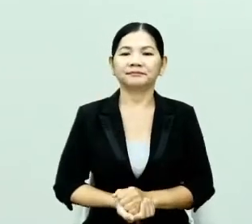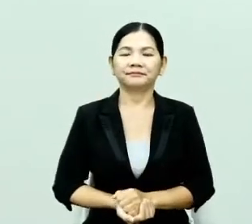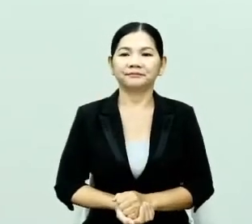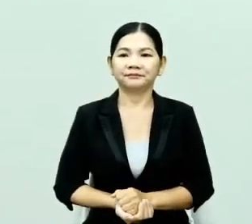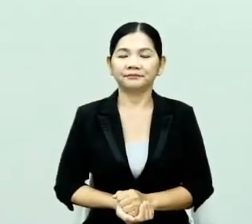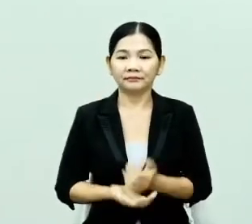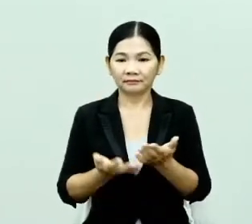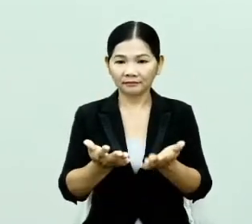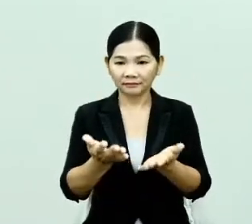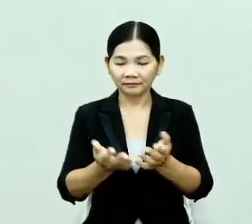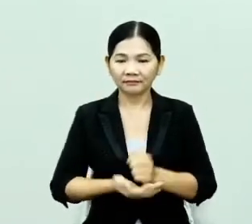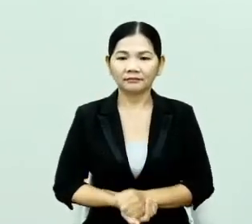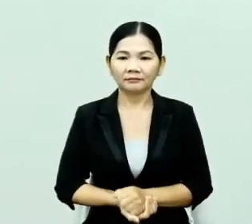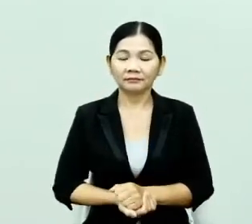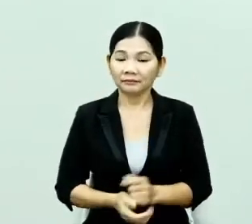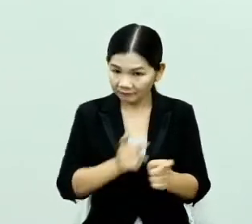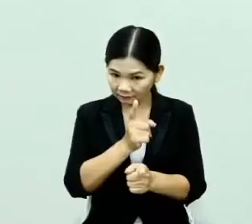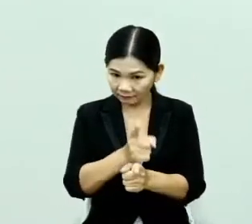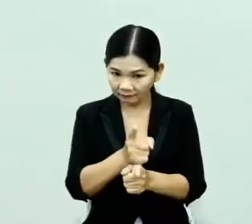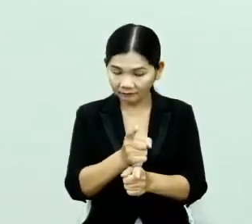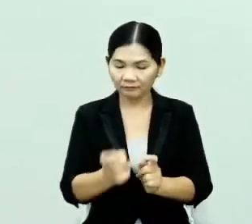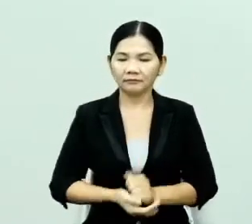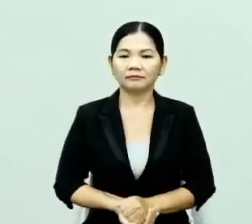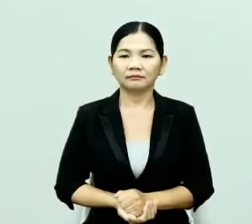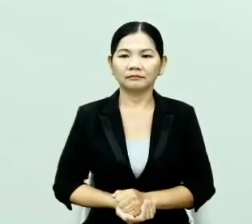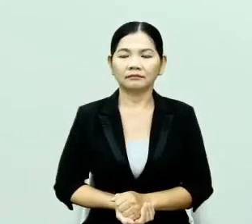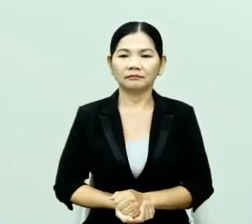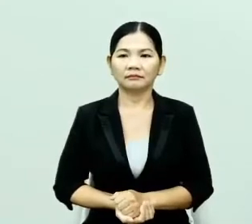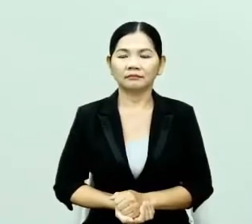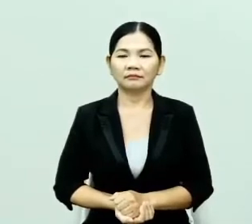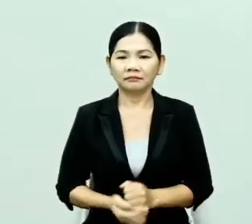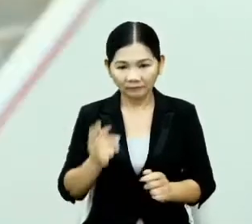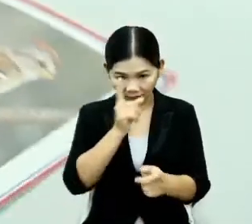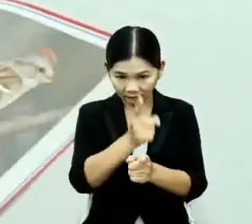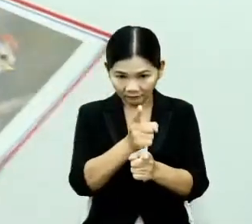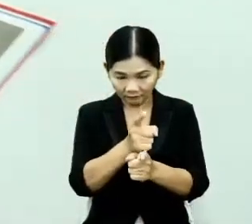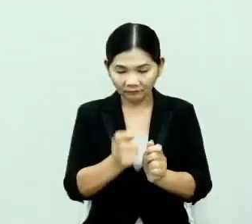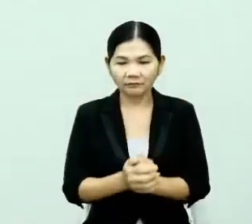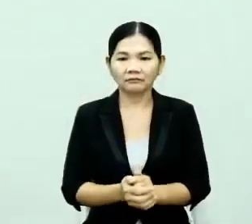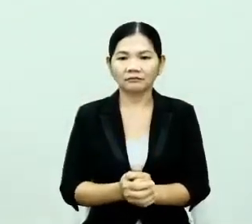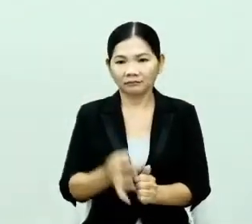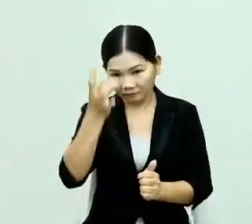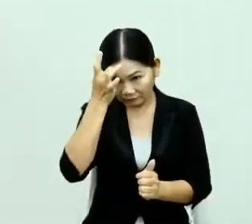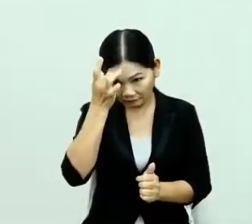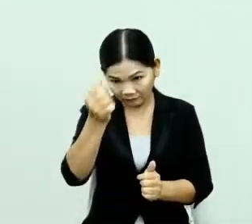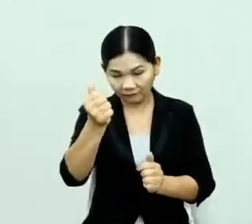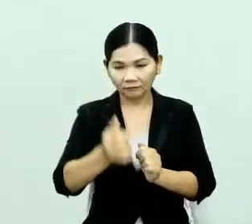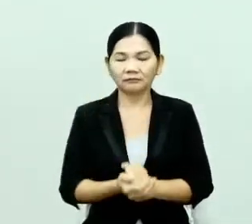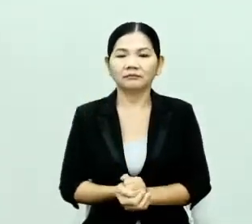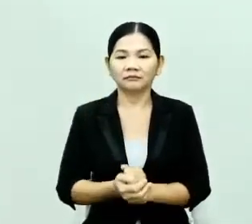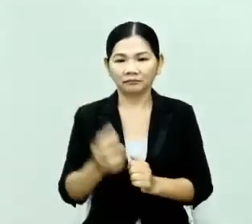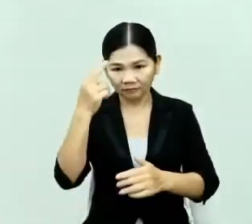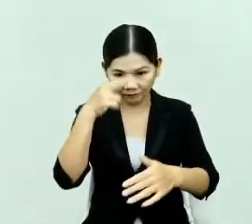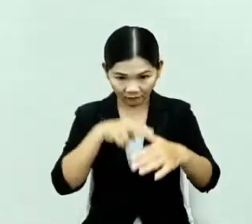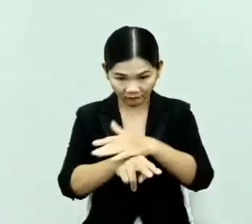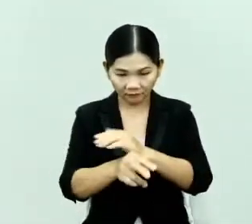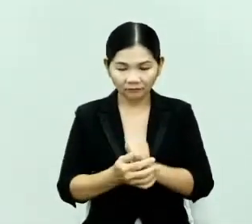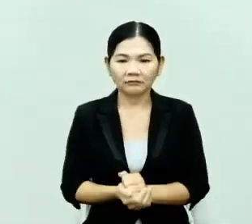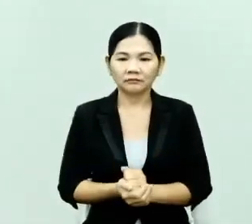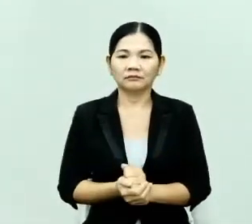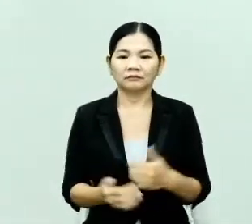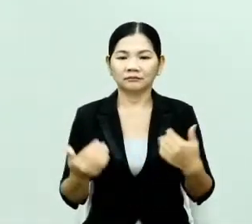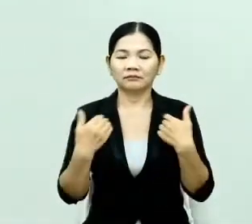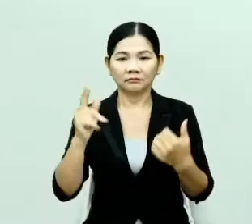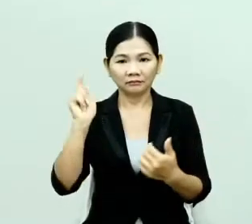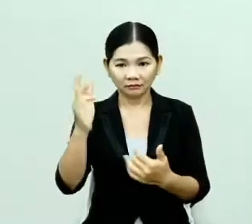1 2 3តែនតែនតែនត្រូវទេកូនចាត្រឹមត្រូវទៀតពូកែមែនតើណាចេះទូទាយឥឡូវកូន